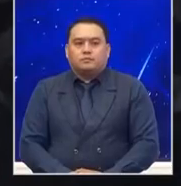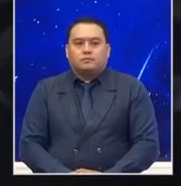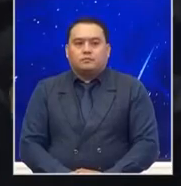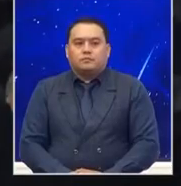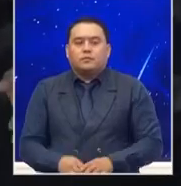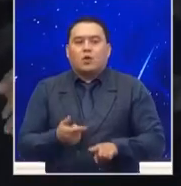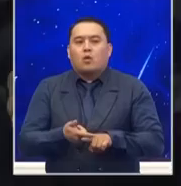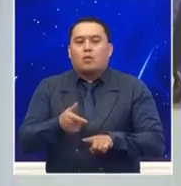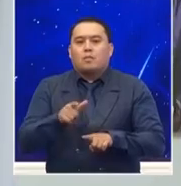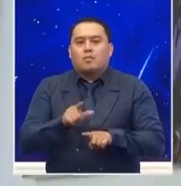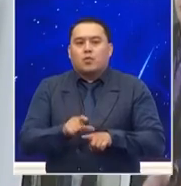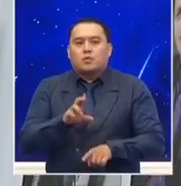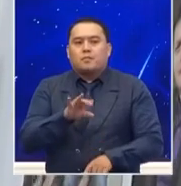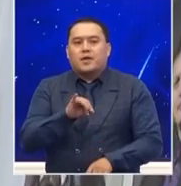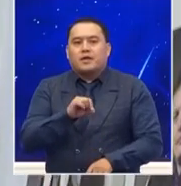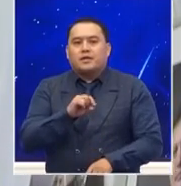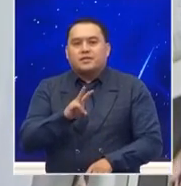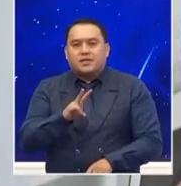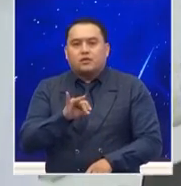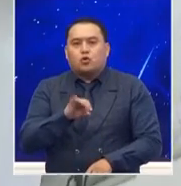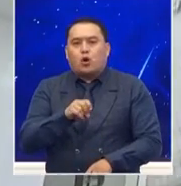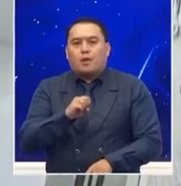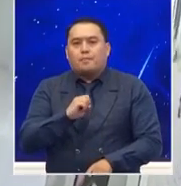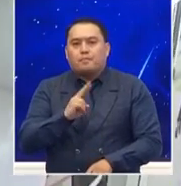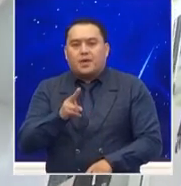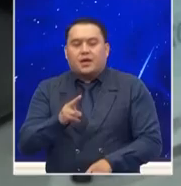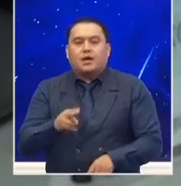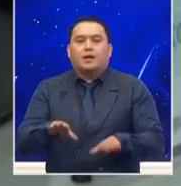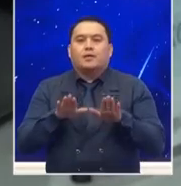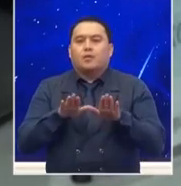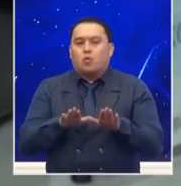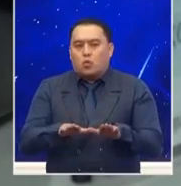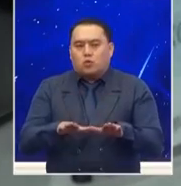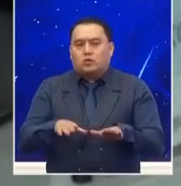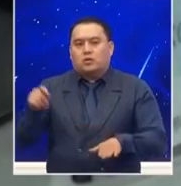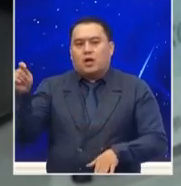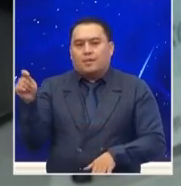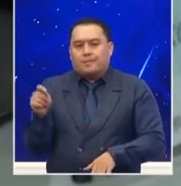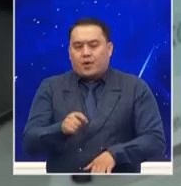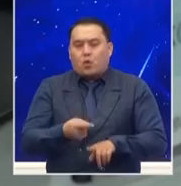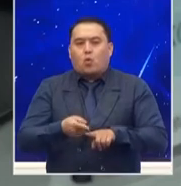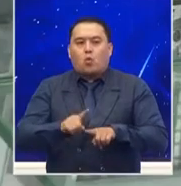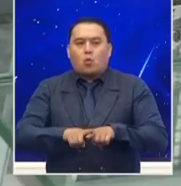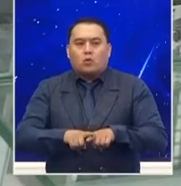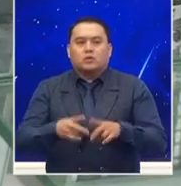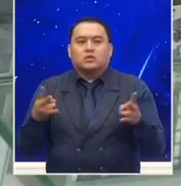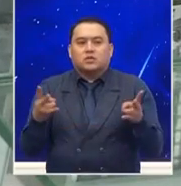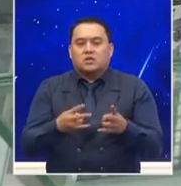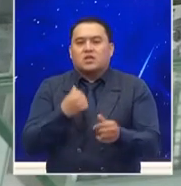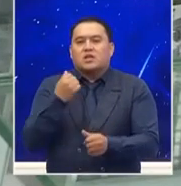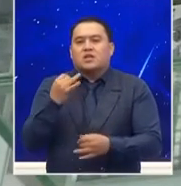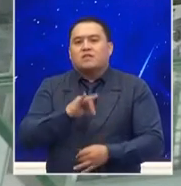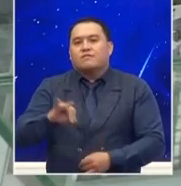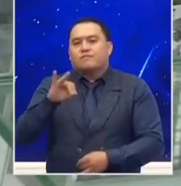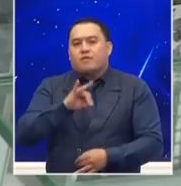Бұл мейіз бұдан бұлай Бейсен Құранбек бұрышы деп аталады. Журналистер үйіне бас сұққан мейман телевизия тарланы туралы қажетті дерек